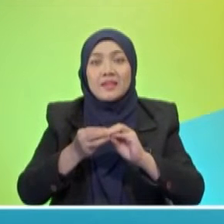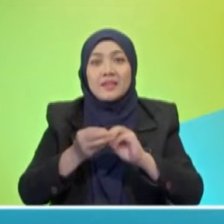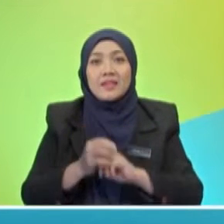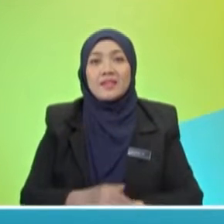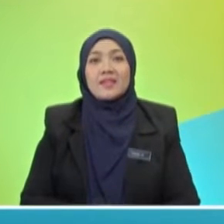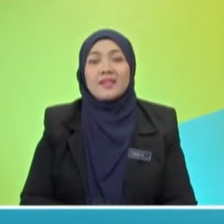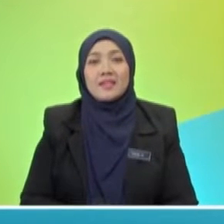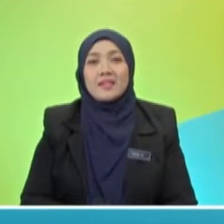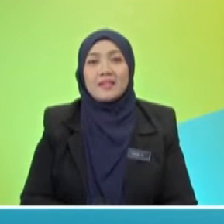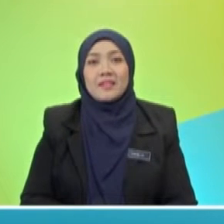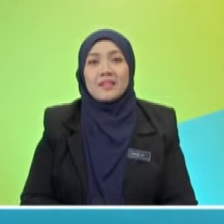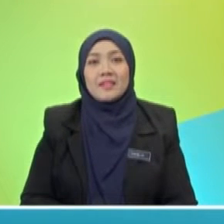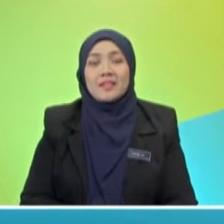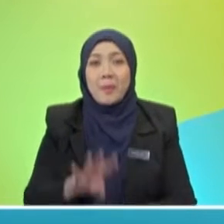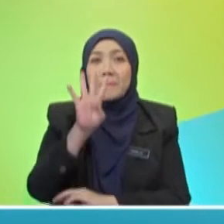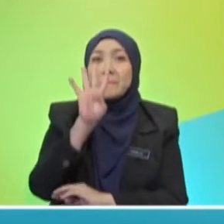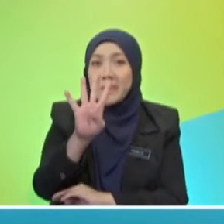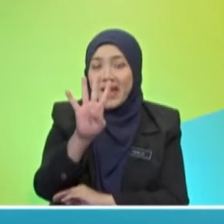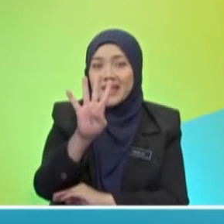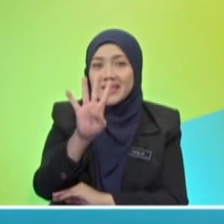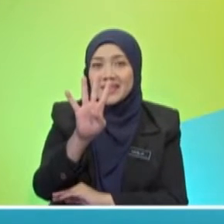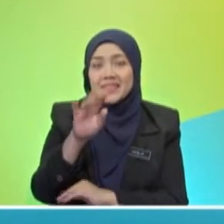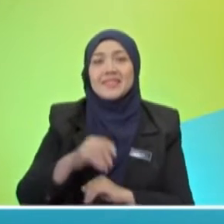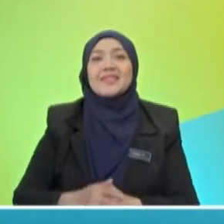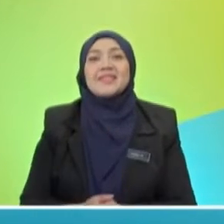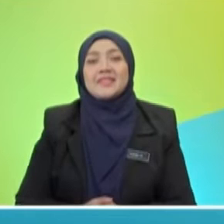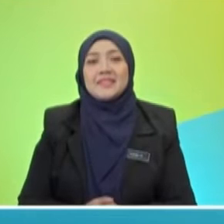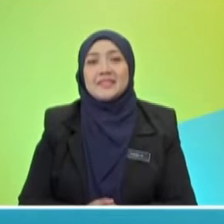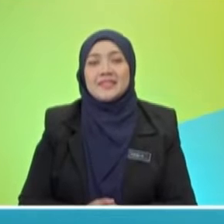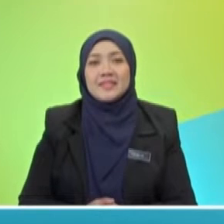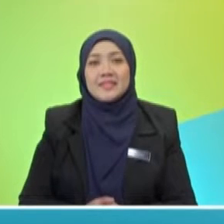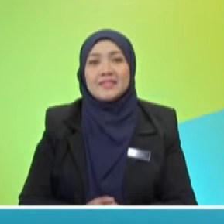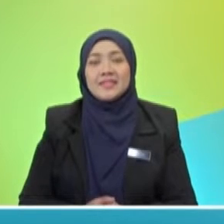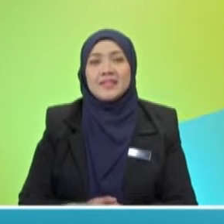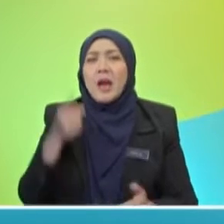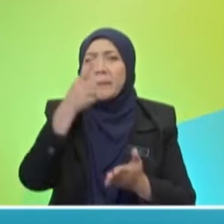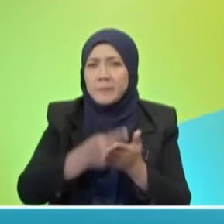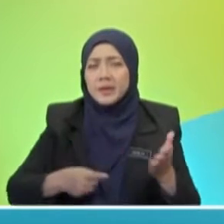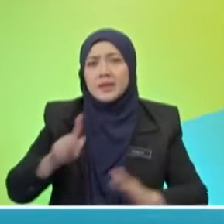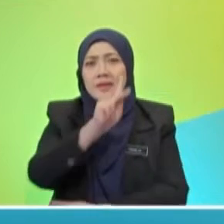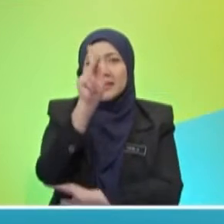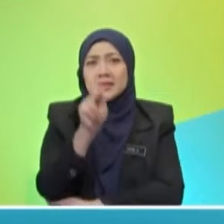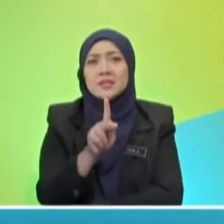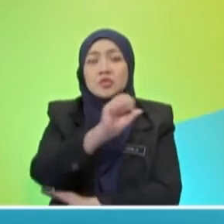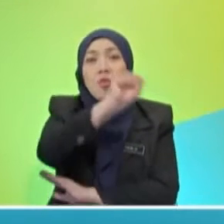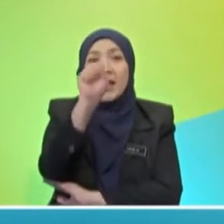Alif? Nombor empat. Nombor empat. Ya, kita tengok apakah soalan nombor